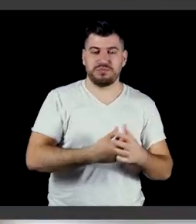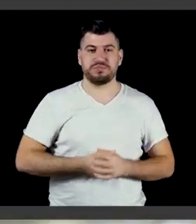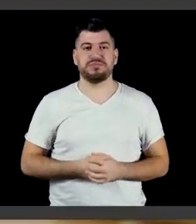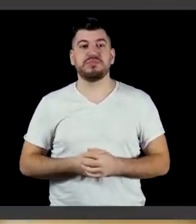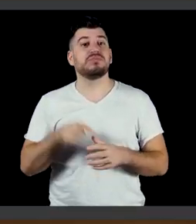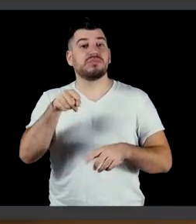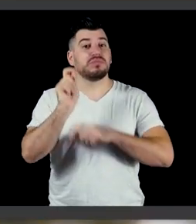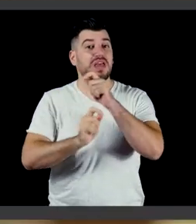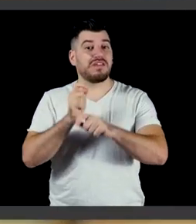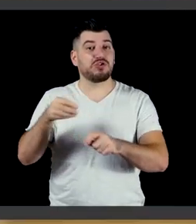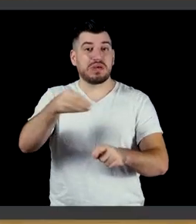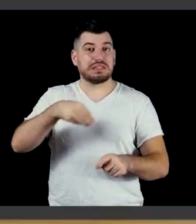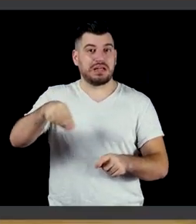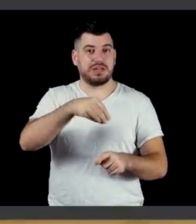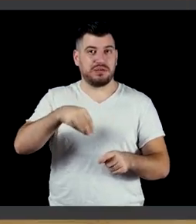μου.